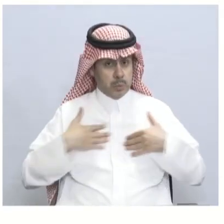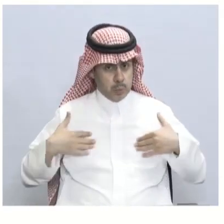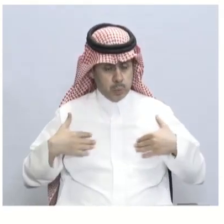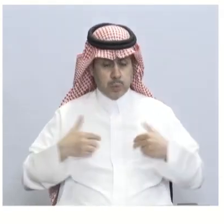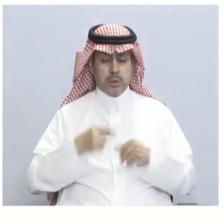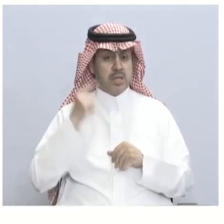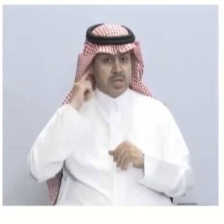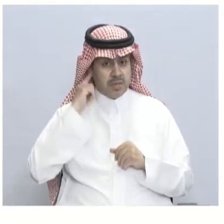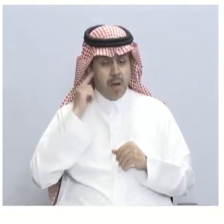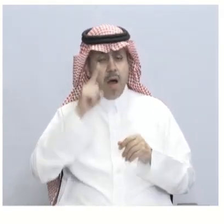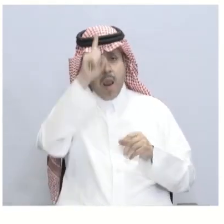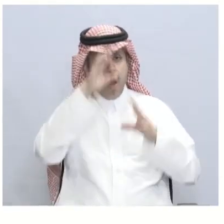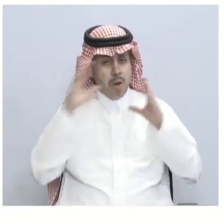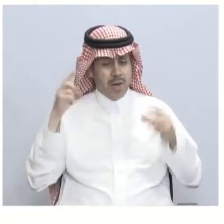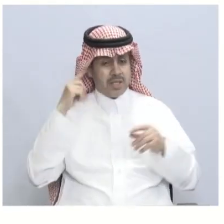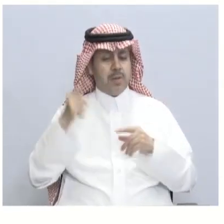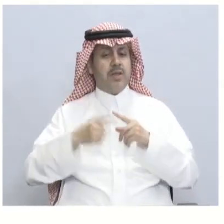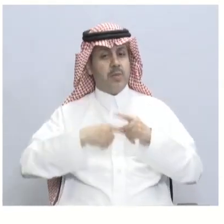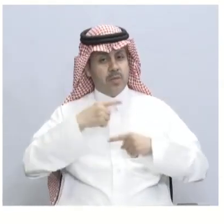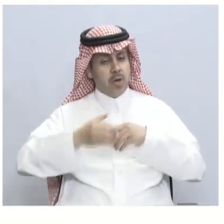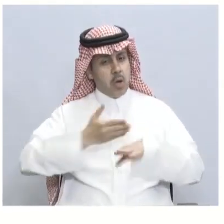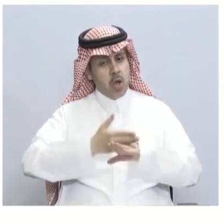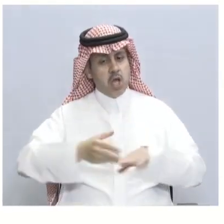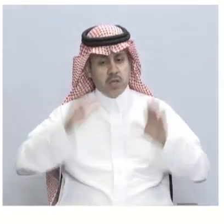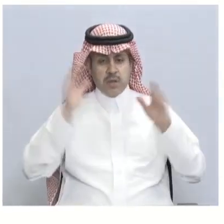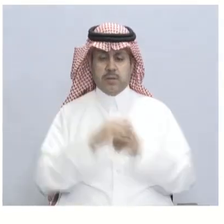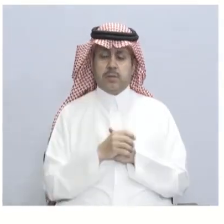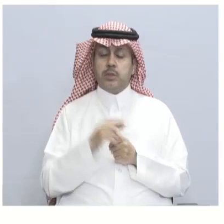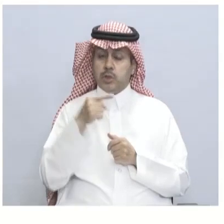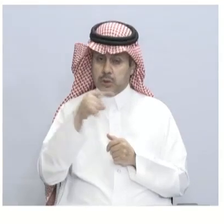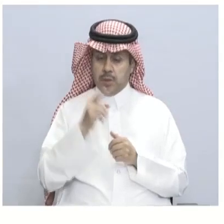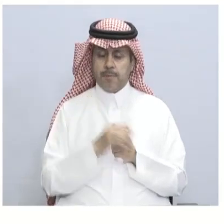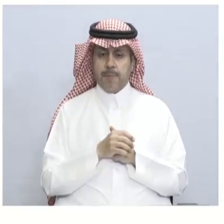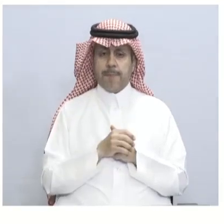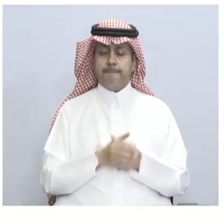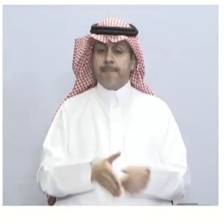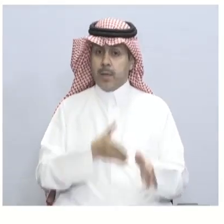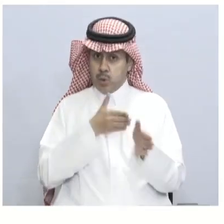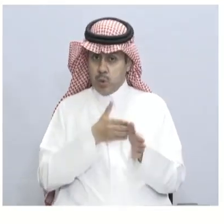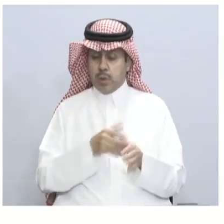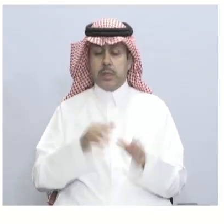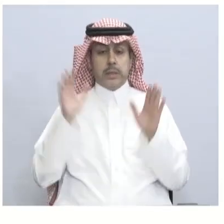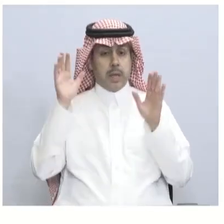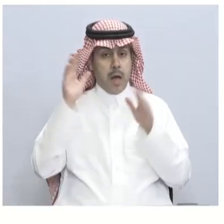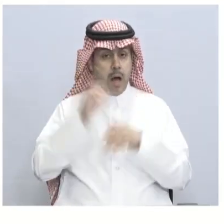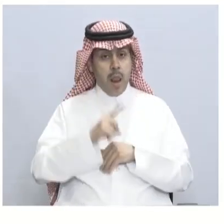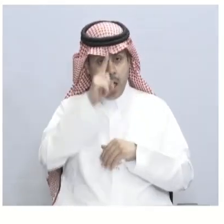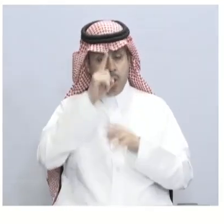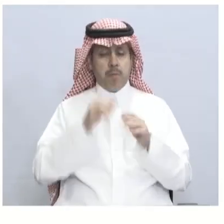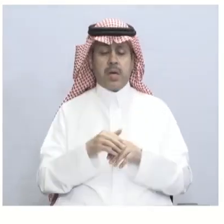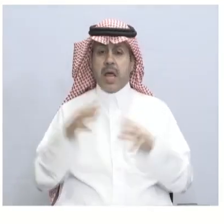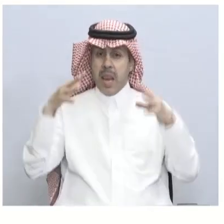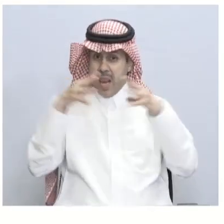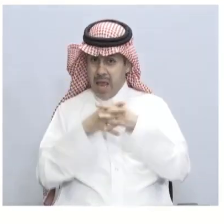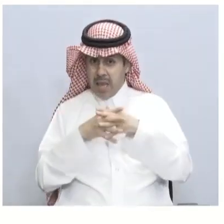سنسمع هذه التكبيرات حتى الصلاه صحيح فيسن التكبير ليلتي العيد وعشر